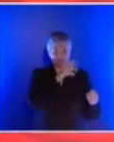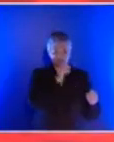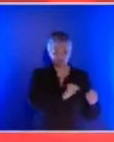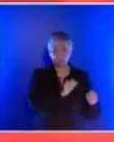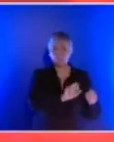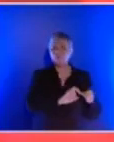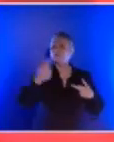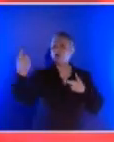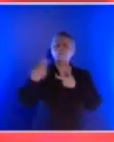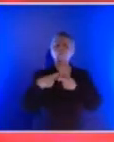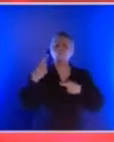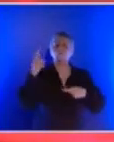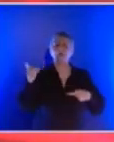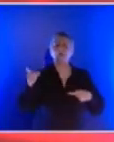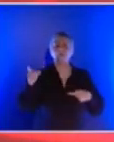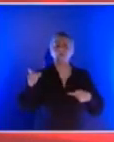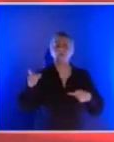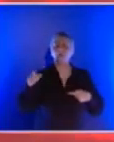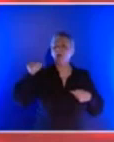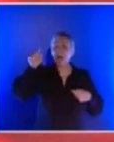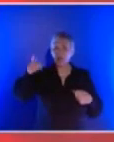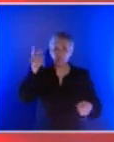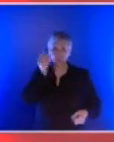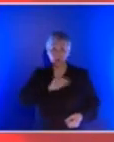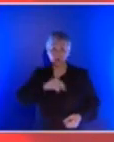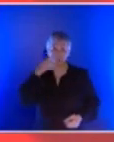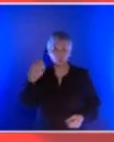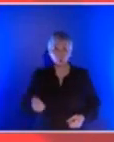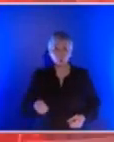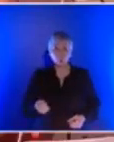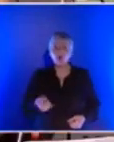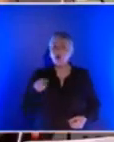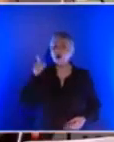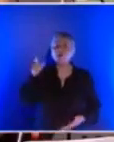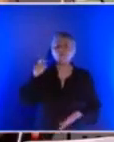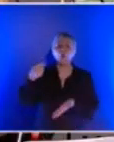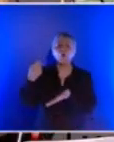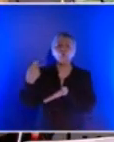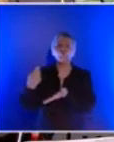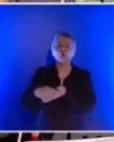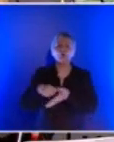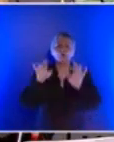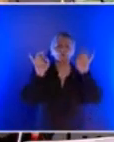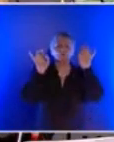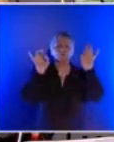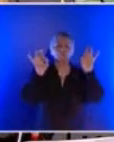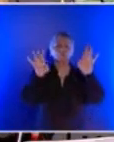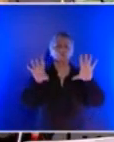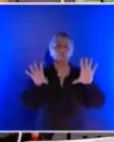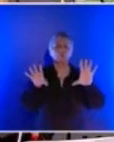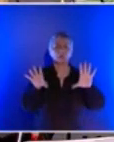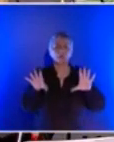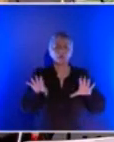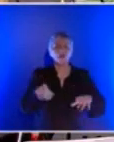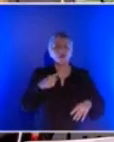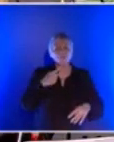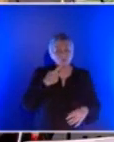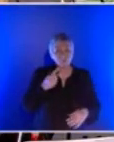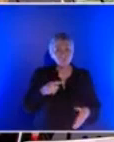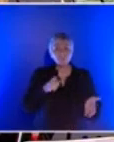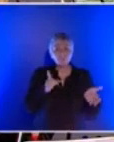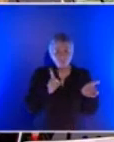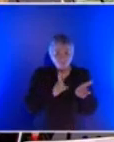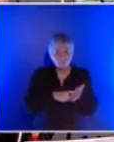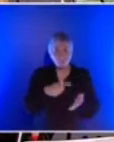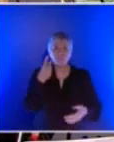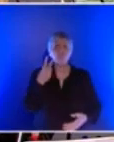φόρο. Αλλά αυτό είναι ένα φαινόμενο ουσιαστικό και αφορά και τις φοροαπαλλαγές των πλουσίων και